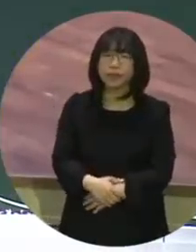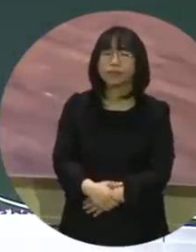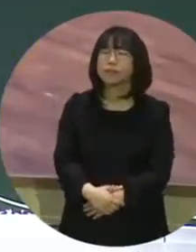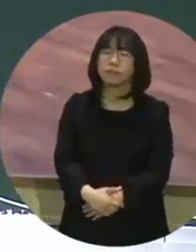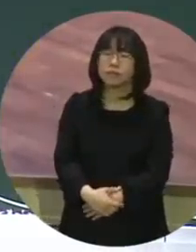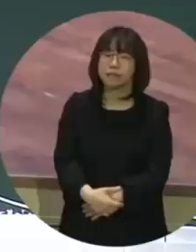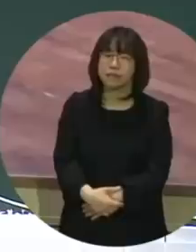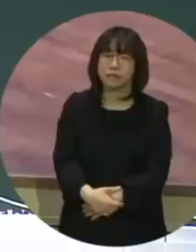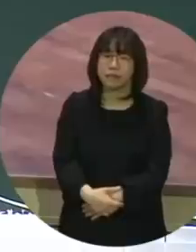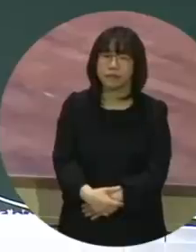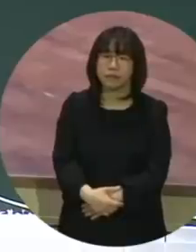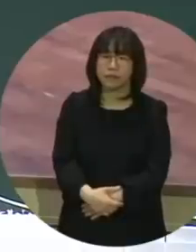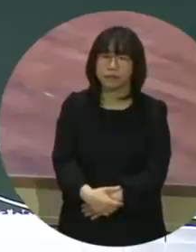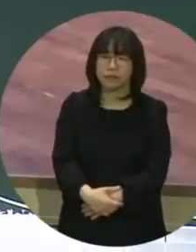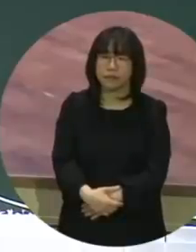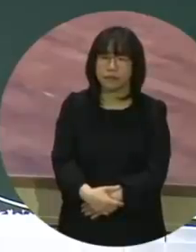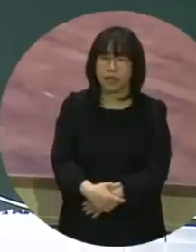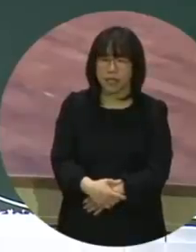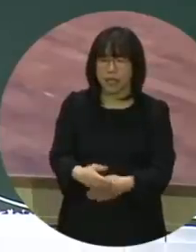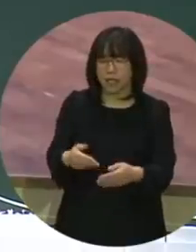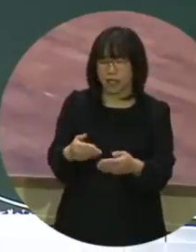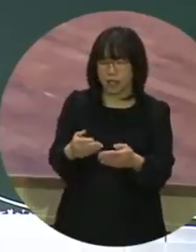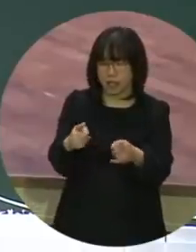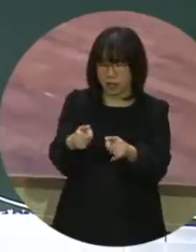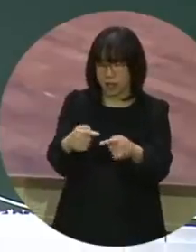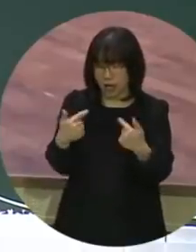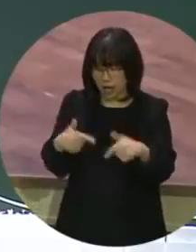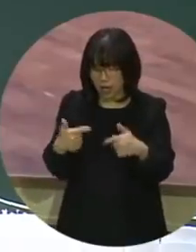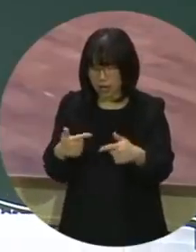이것이 뭐요? 함께 가야 됩니다. 함께.